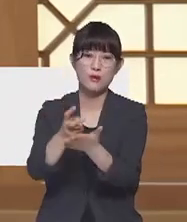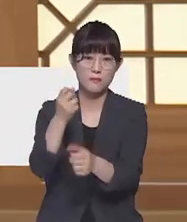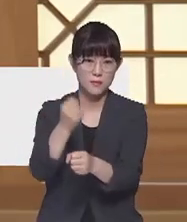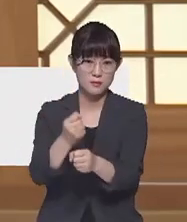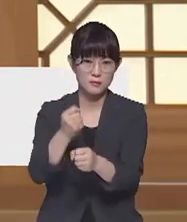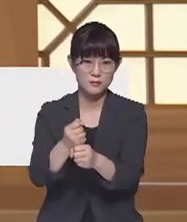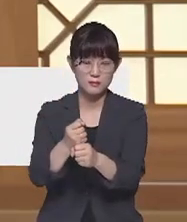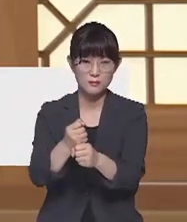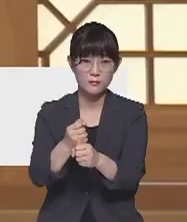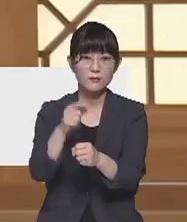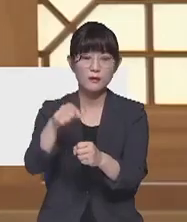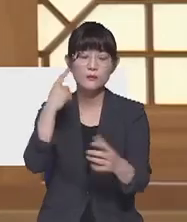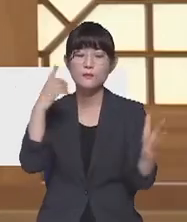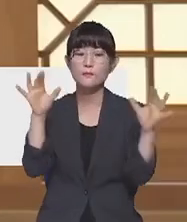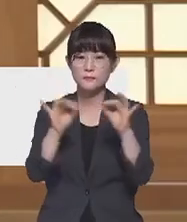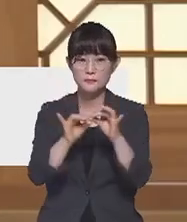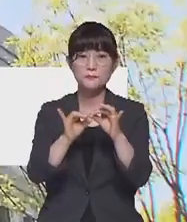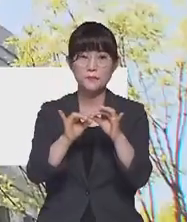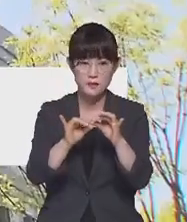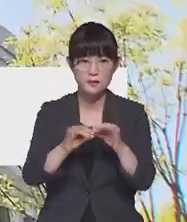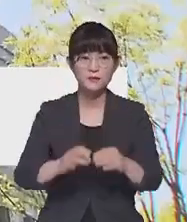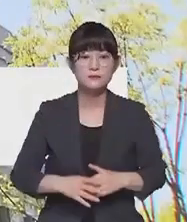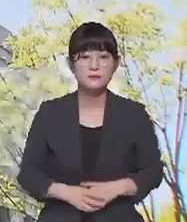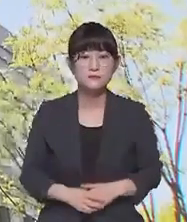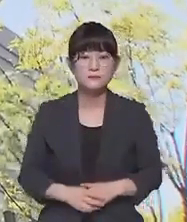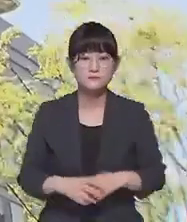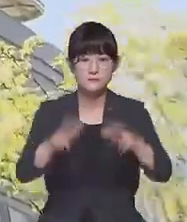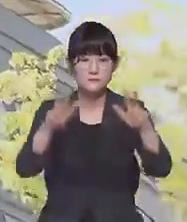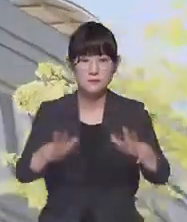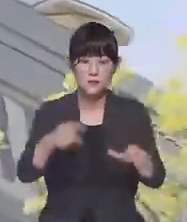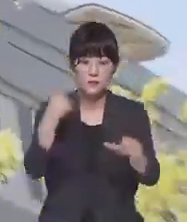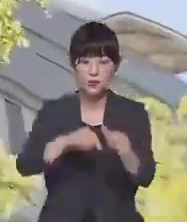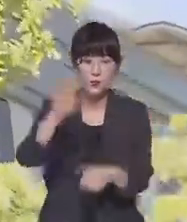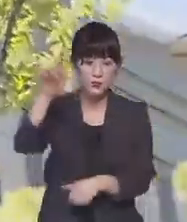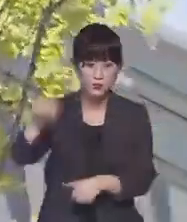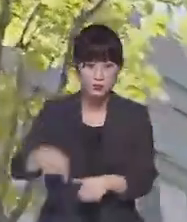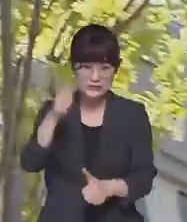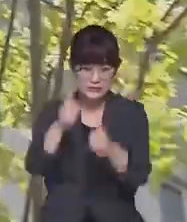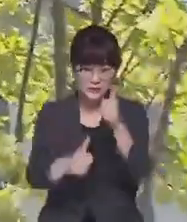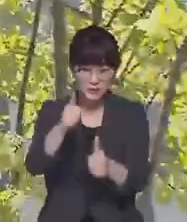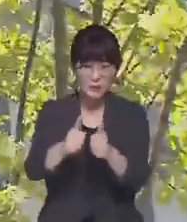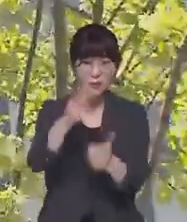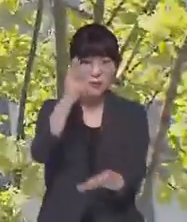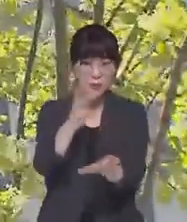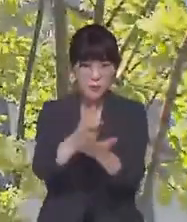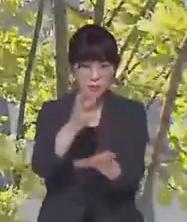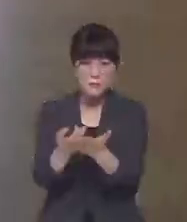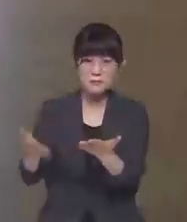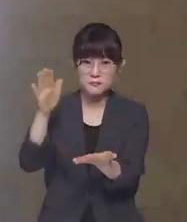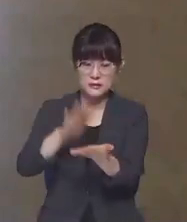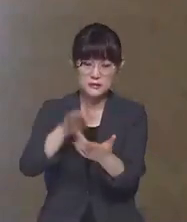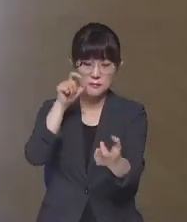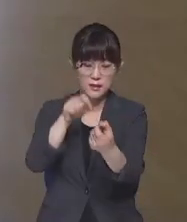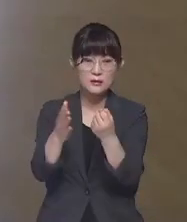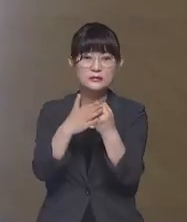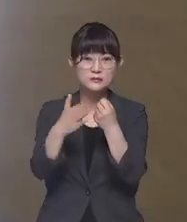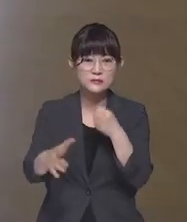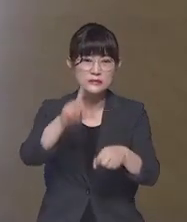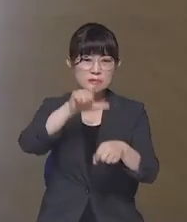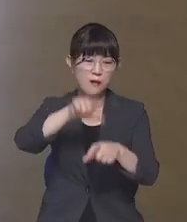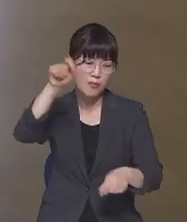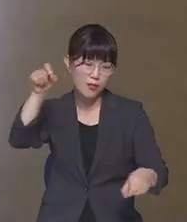만들어 가자라는 데 동의했습니다. 현재 교육부 고시 개정과 법 개정 등을 앞두고 있는 만큼